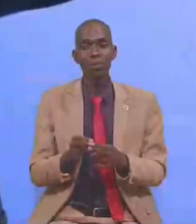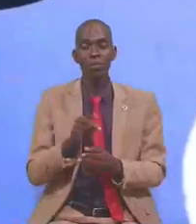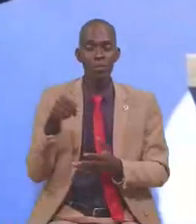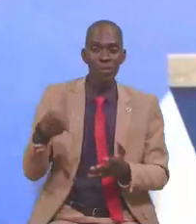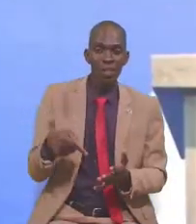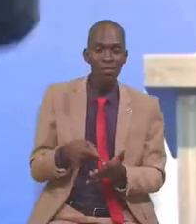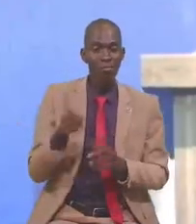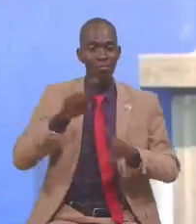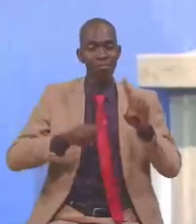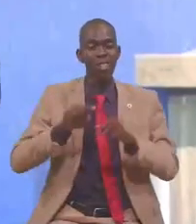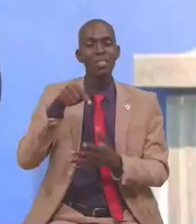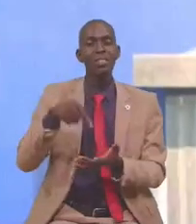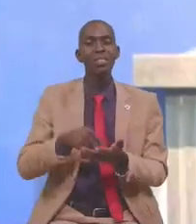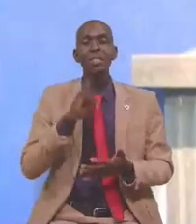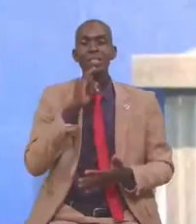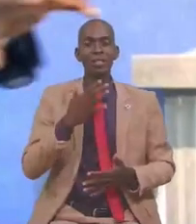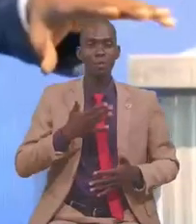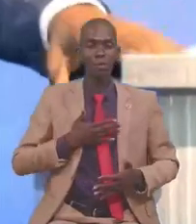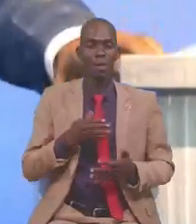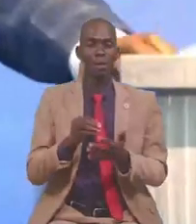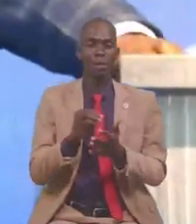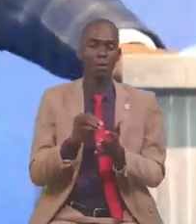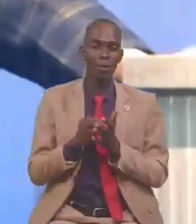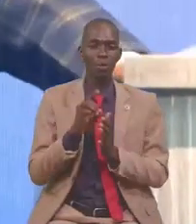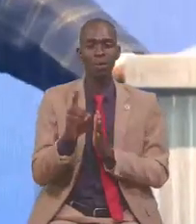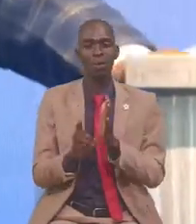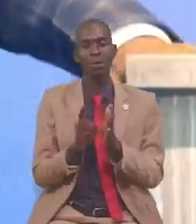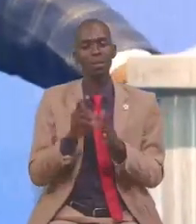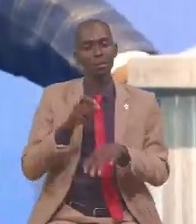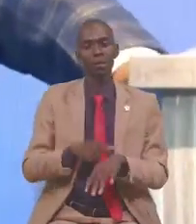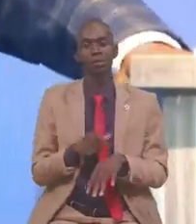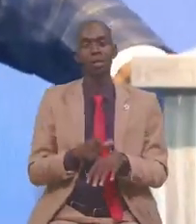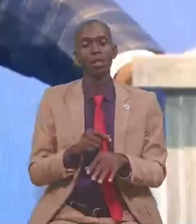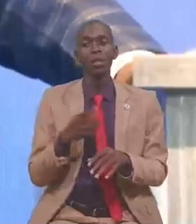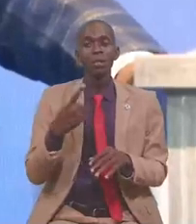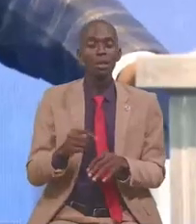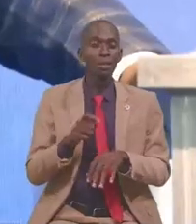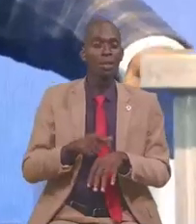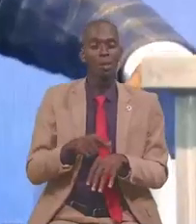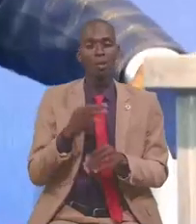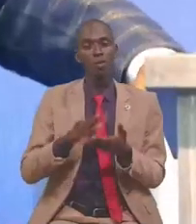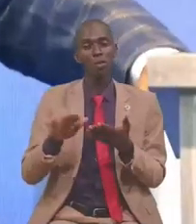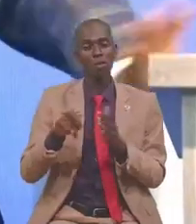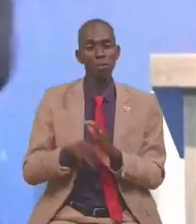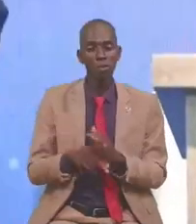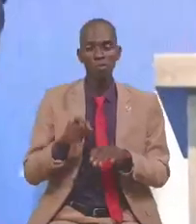Voici mon heure. L'heure de pardon, l'heure de